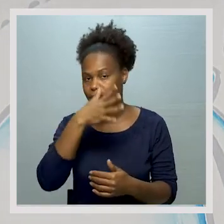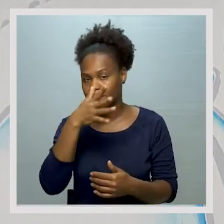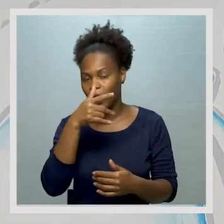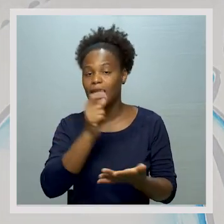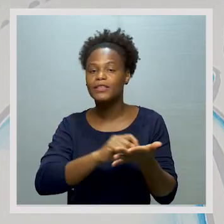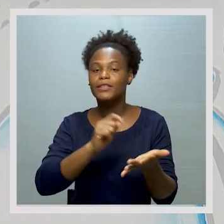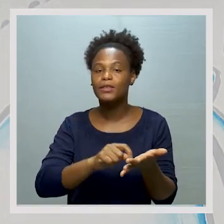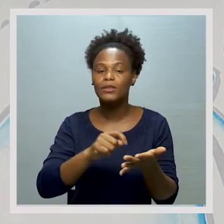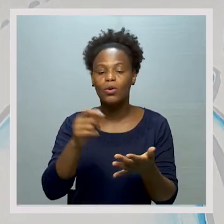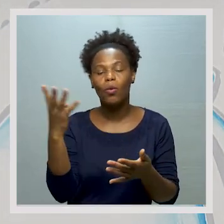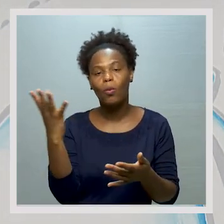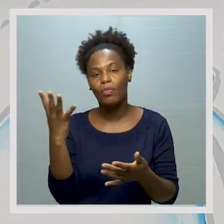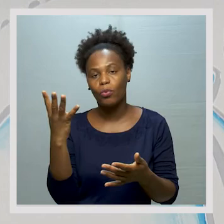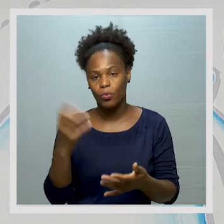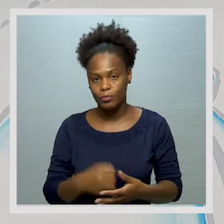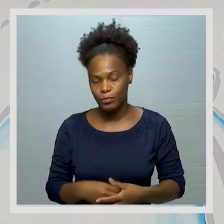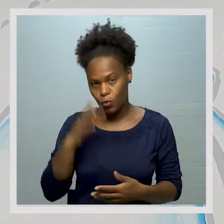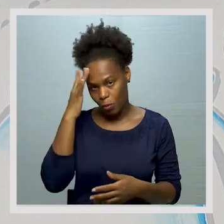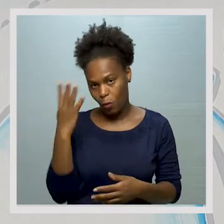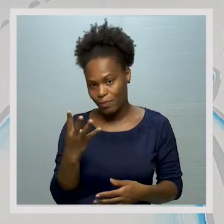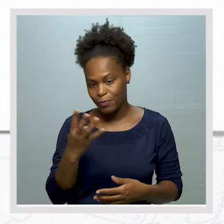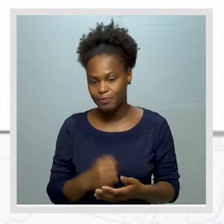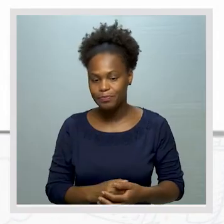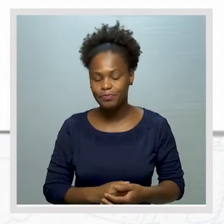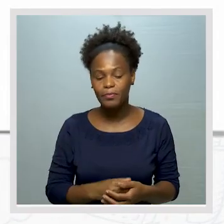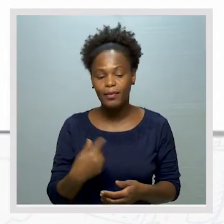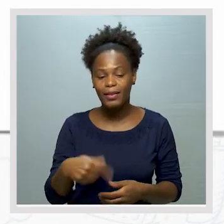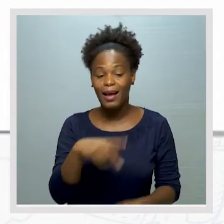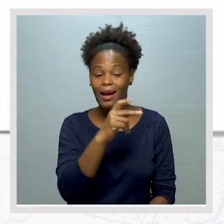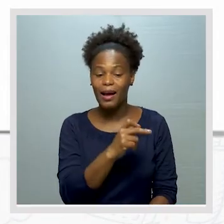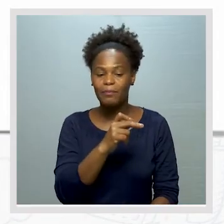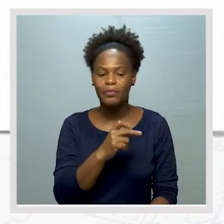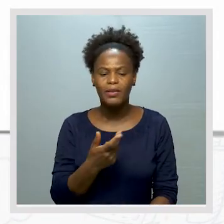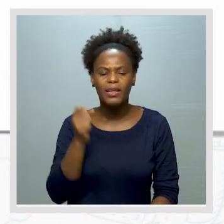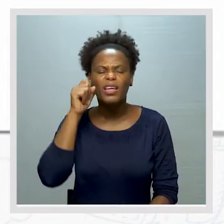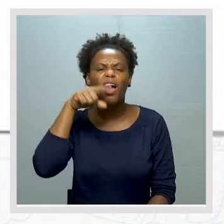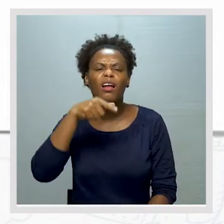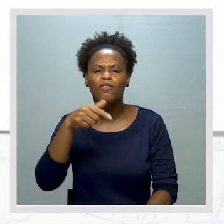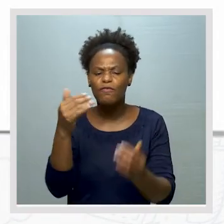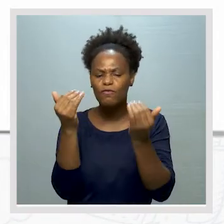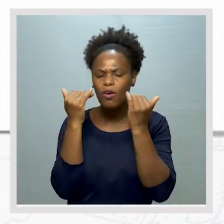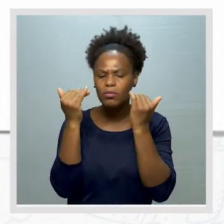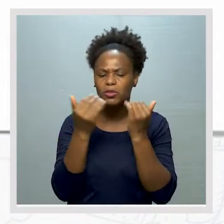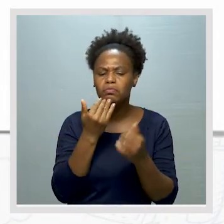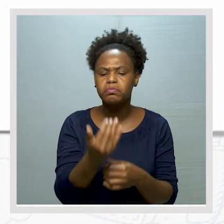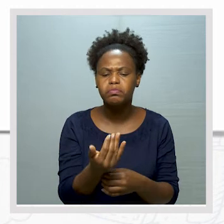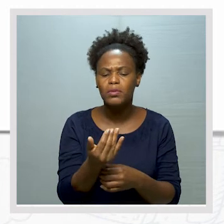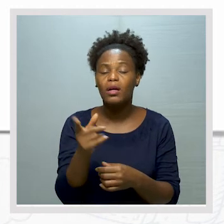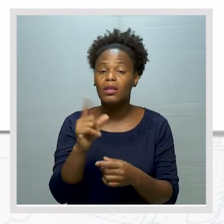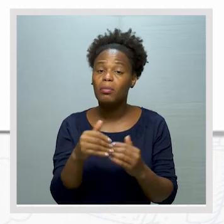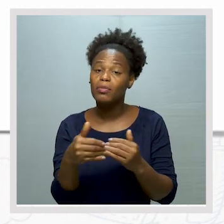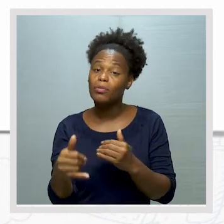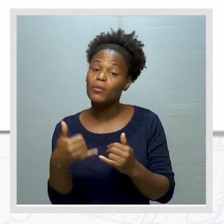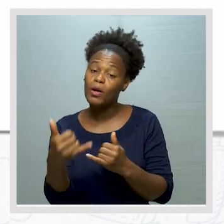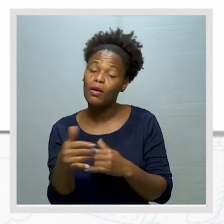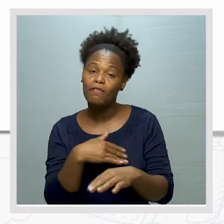l'activité 4. En A, vous avez quelle est l'information demandée et pour faire cela,